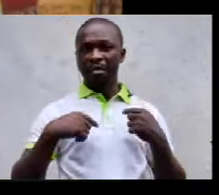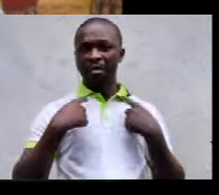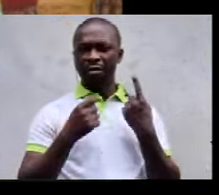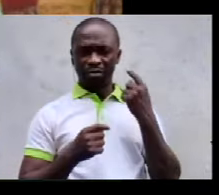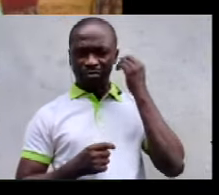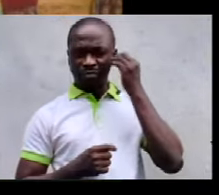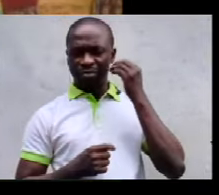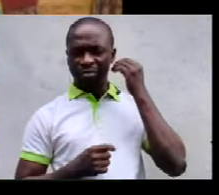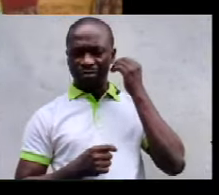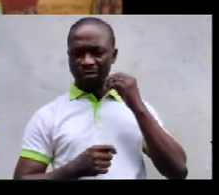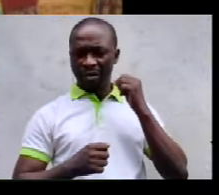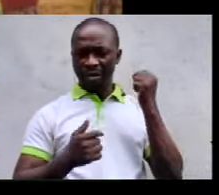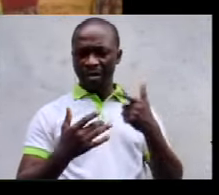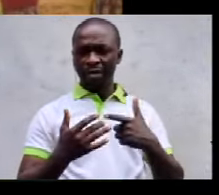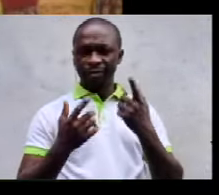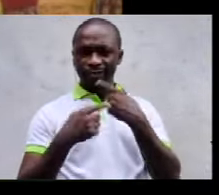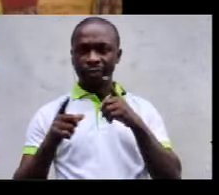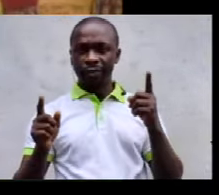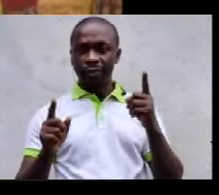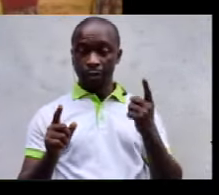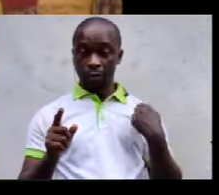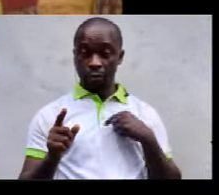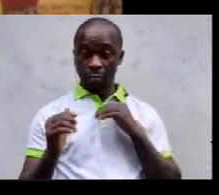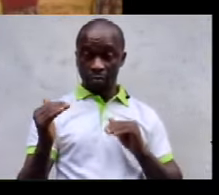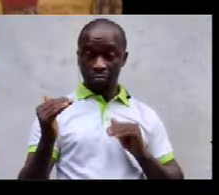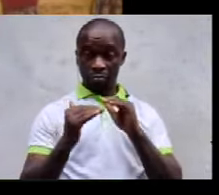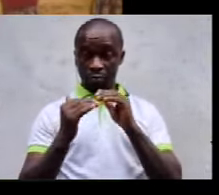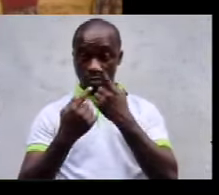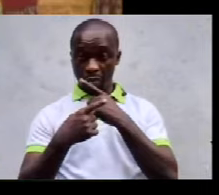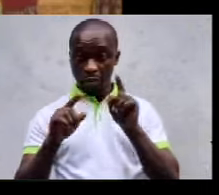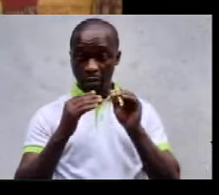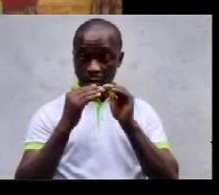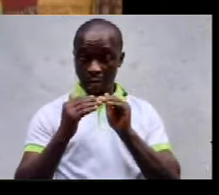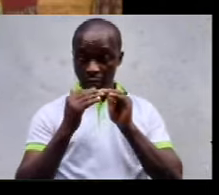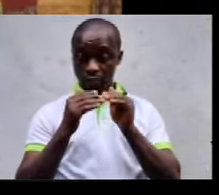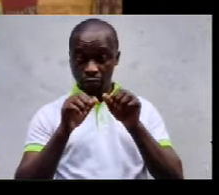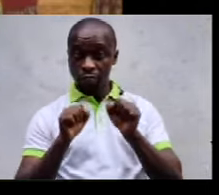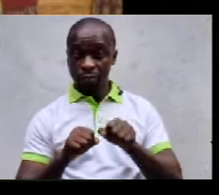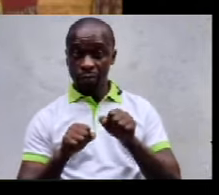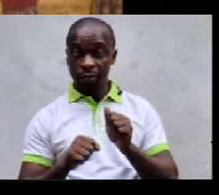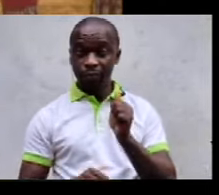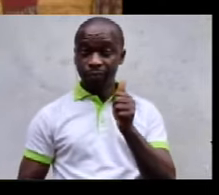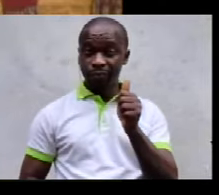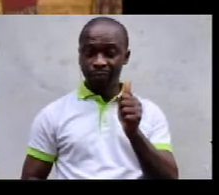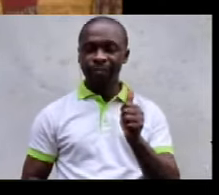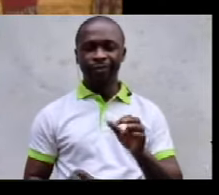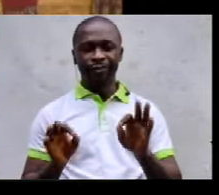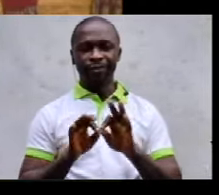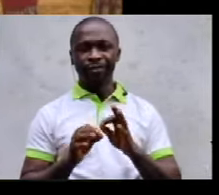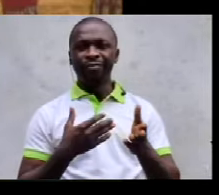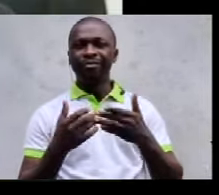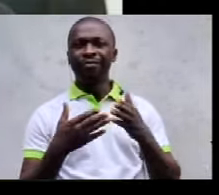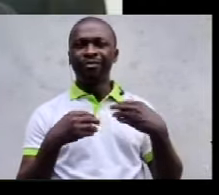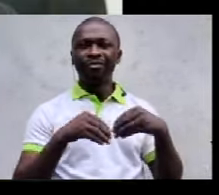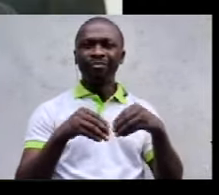se préparer déjà moralement. Après, il y a l'aspect physique et puis il y a l'aspect financier aussi qui est important. Que tu sois commerçant, que tu